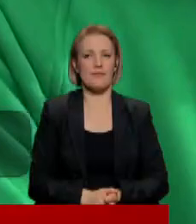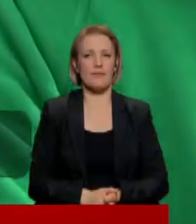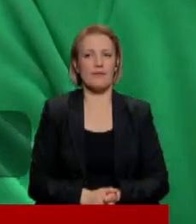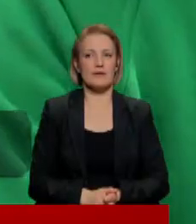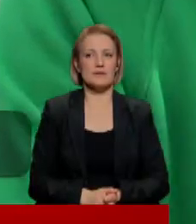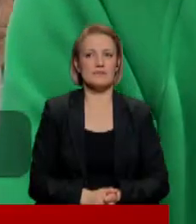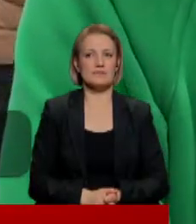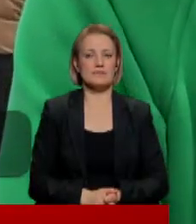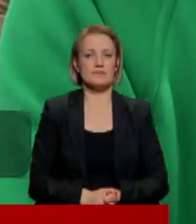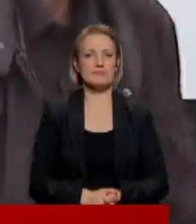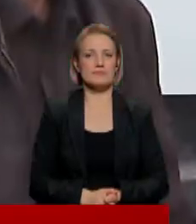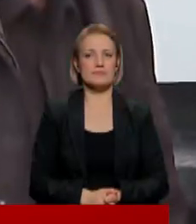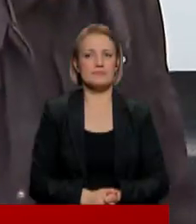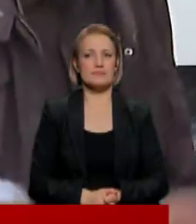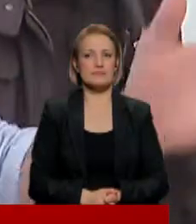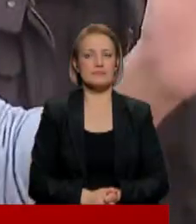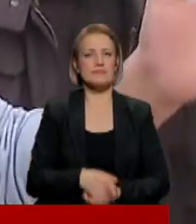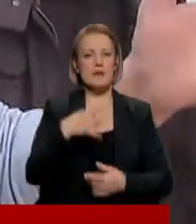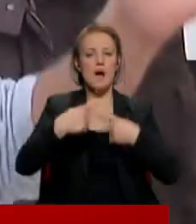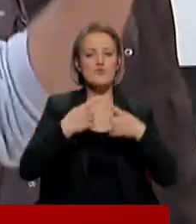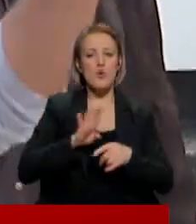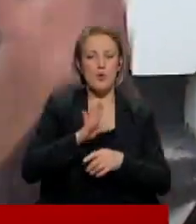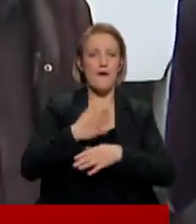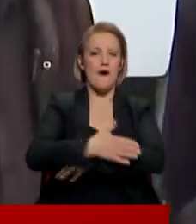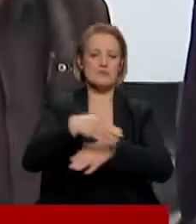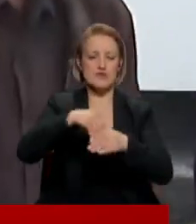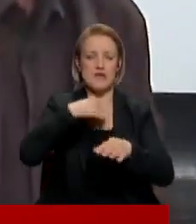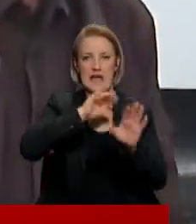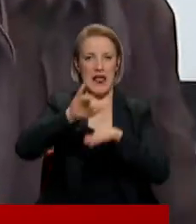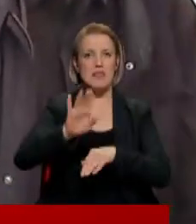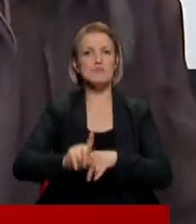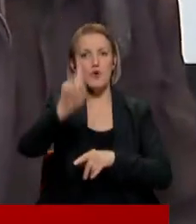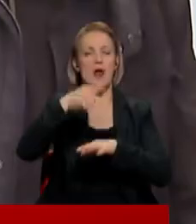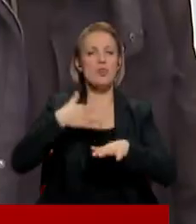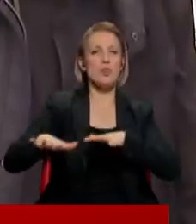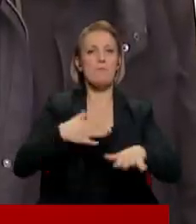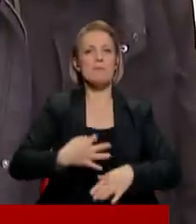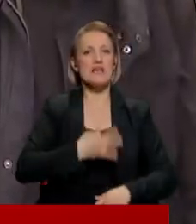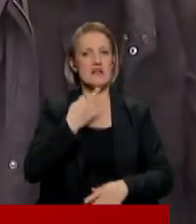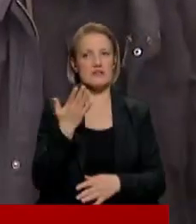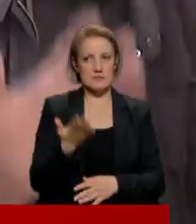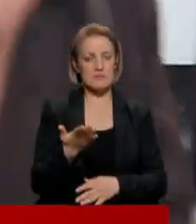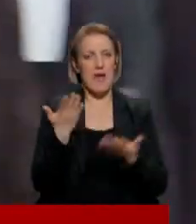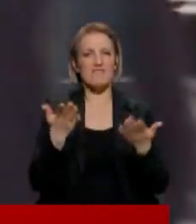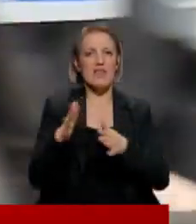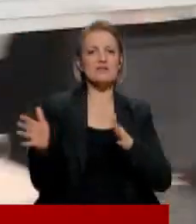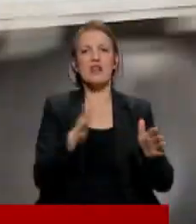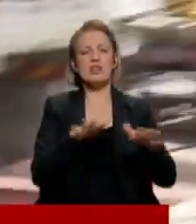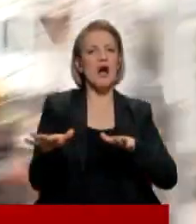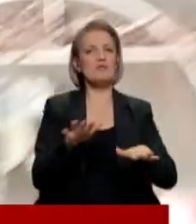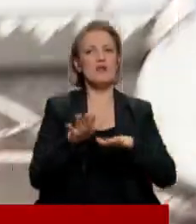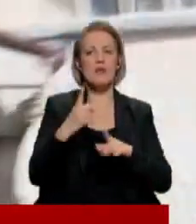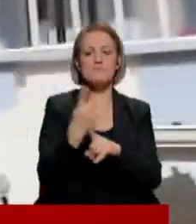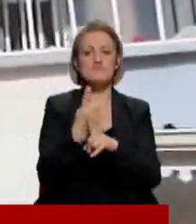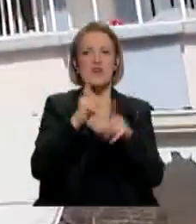an çöktü. Hayatı ne oldu insanlar? Damcıoğlu'na yardıma geldik ama yukarıda yakalandık. Bayağı bir hissettik evet. Sallandı bir